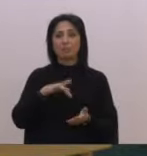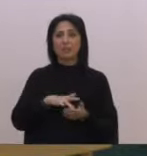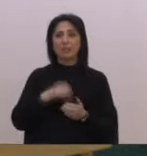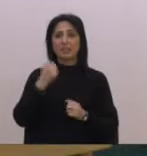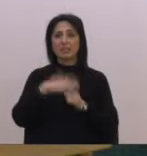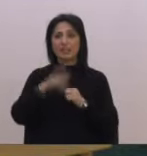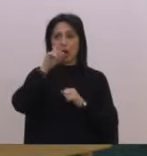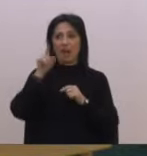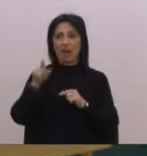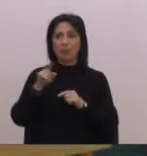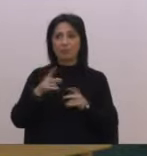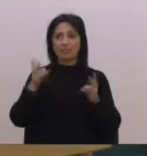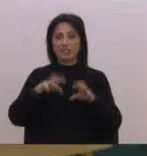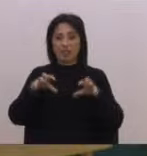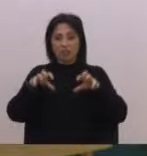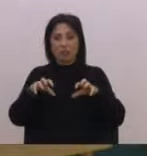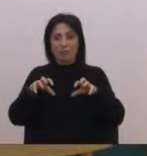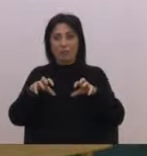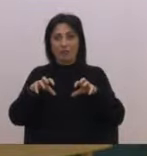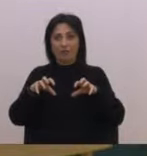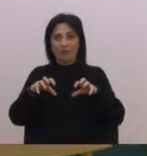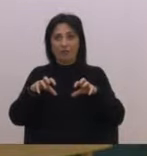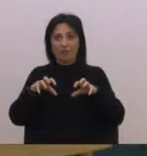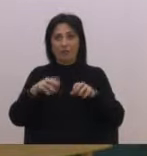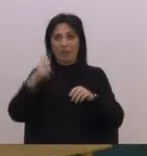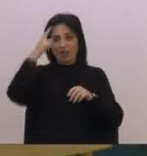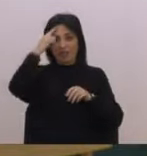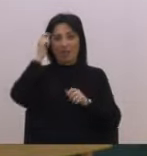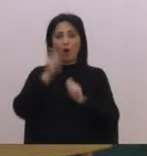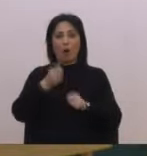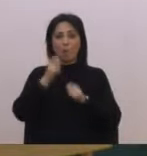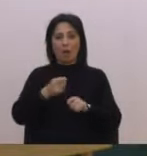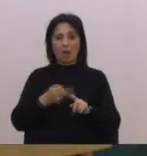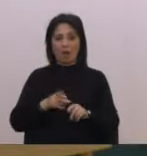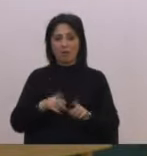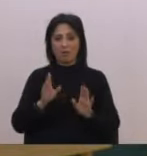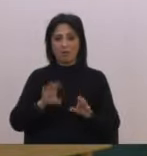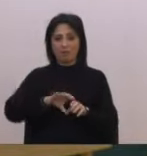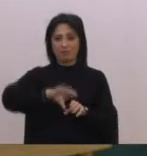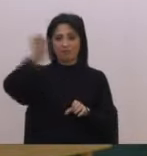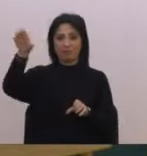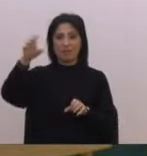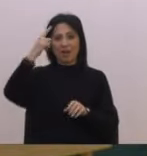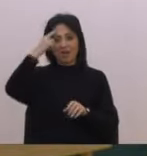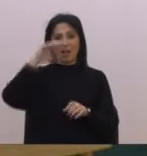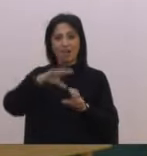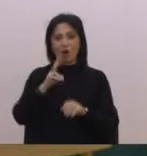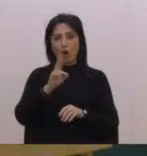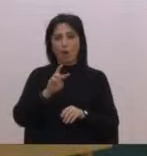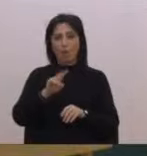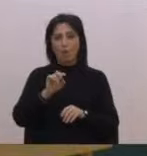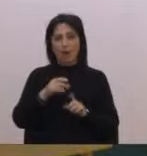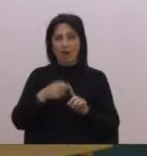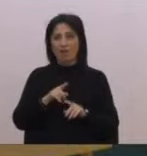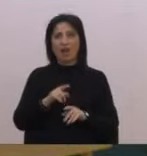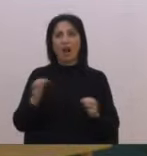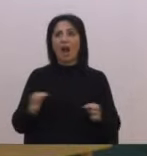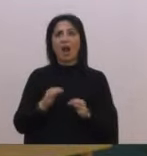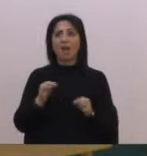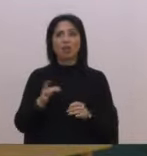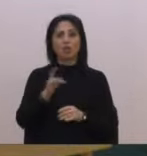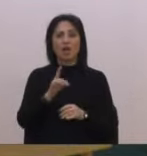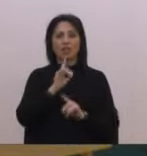centraluri khelisupleba darcheba isev tavkombalba, mashi verrasodes regionebi ver ganvitardebian, arasodes